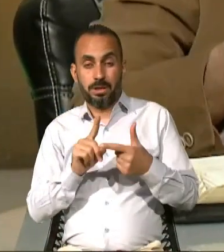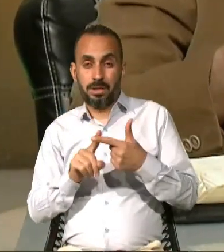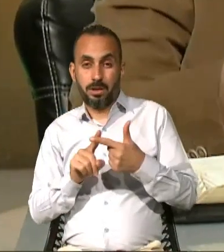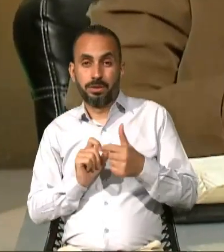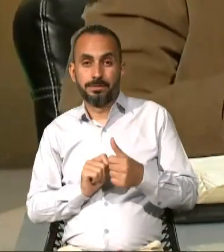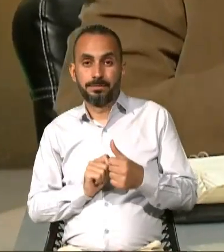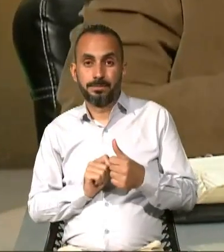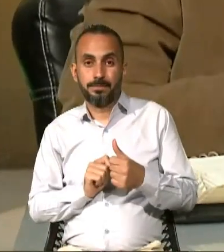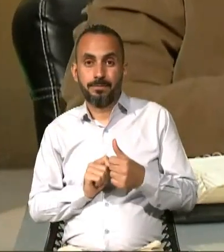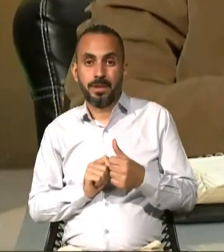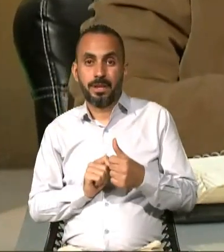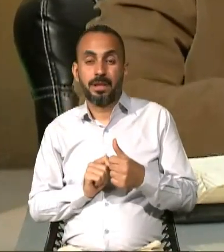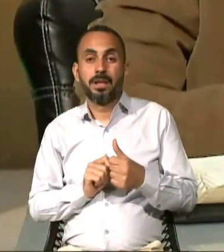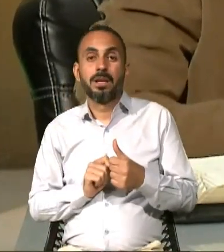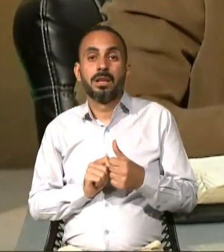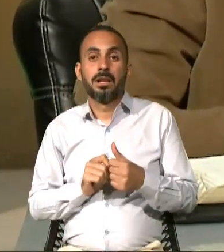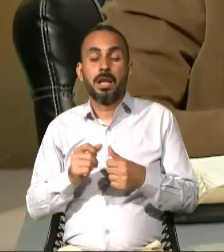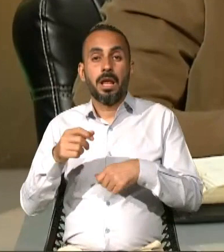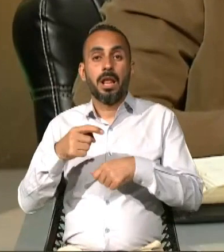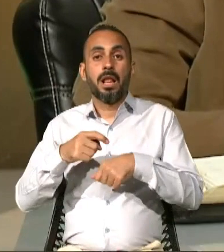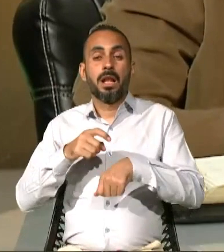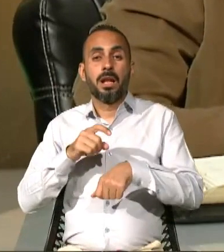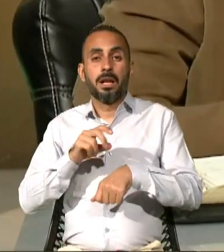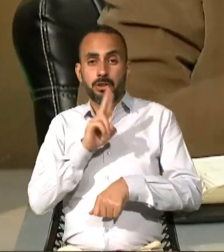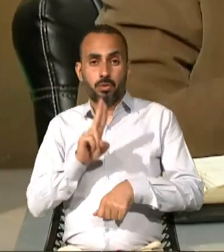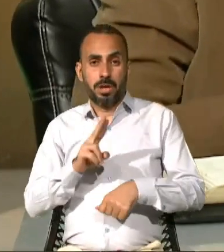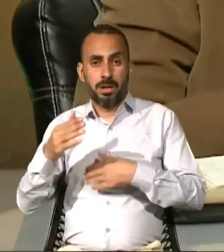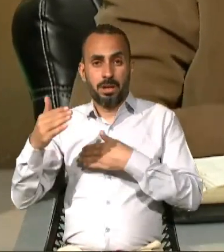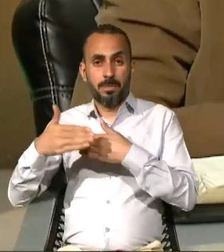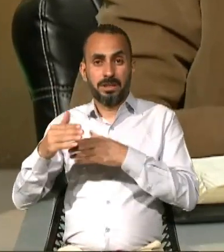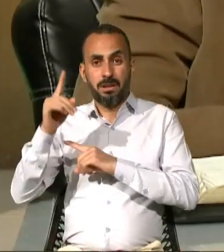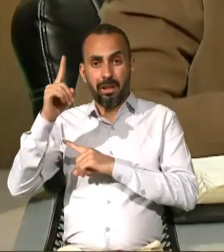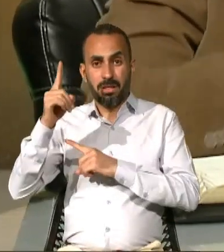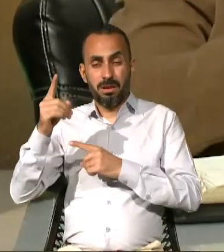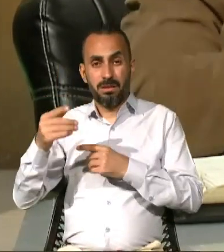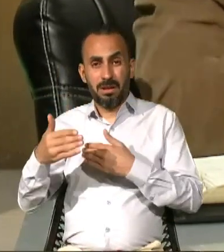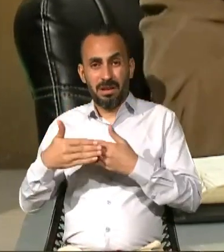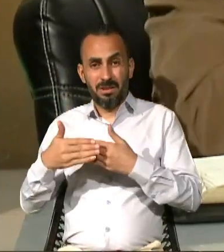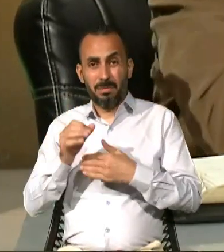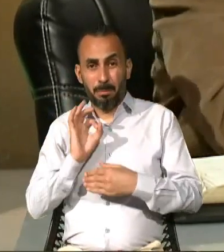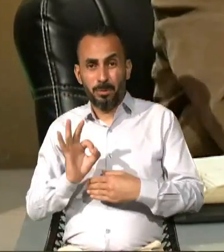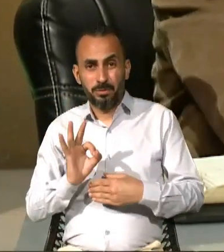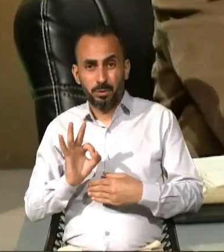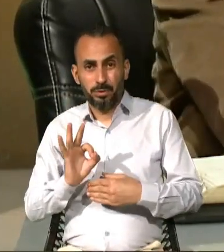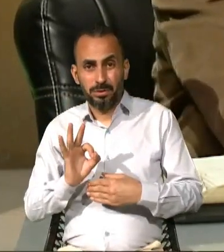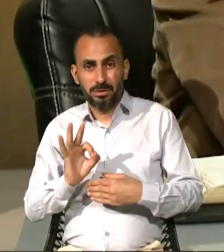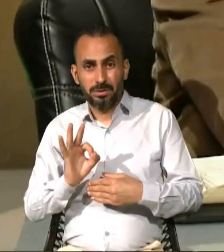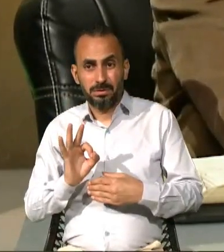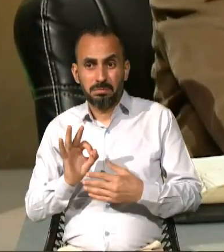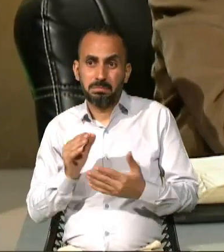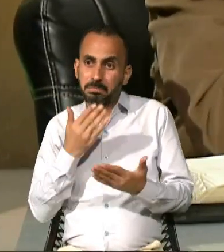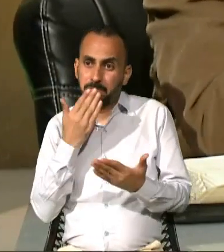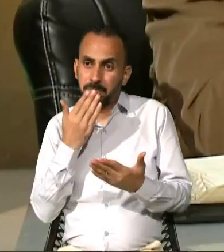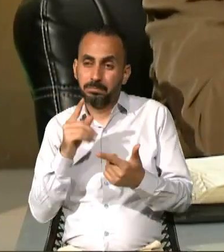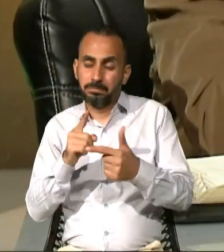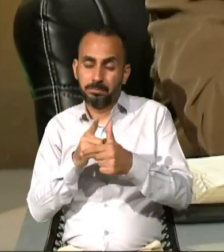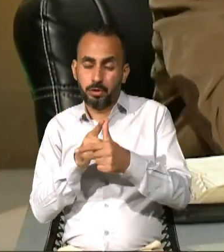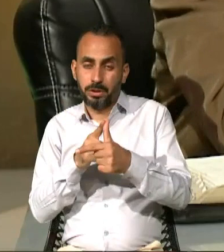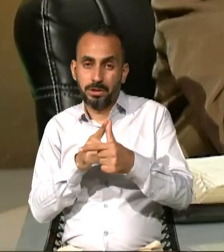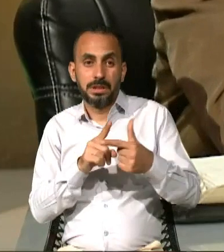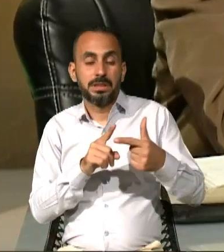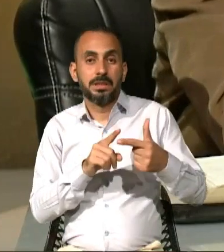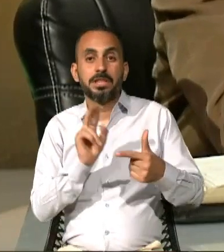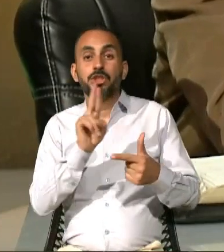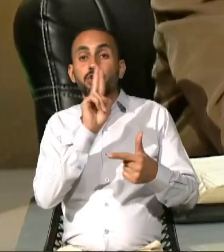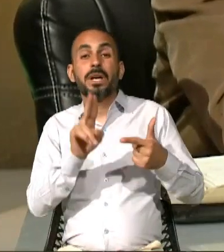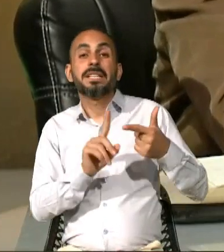قرب، وكمان هل الاحداث اللي احنا بنمر فيها دي بتقول انه مجيء ربنا يسوع المسيح؟ يعني